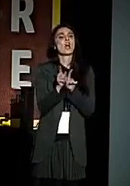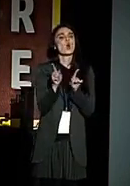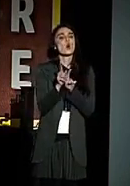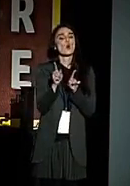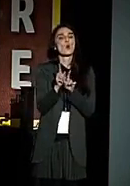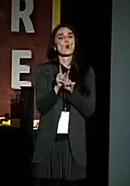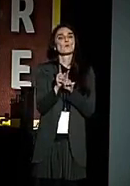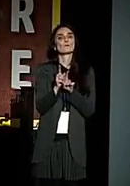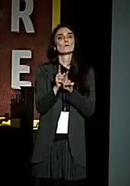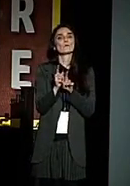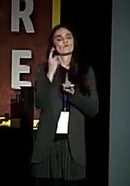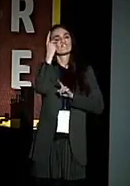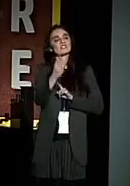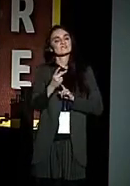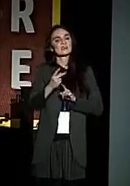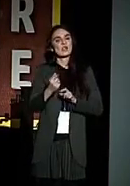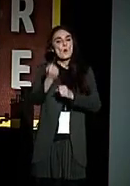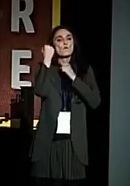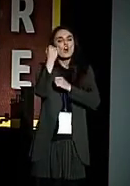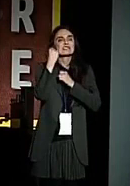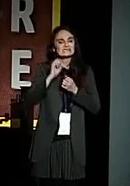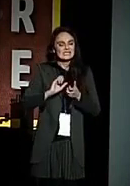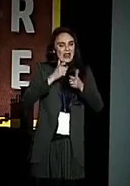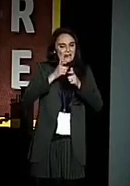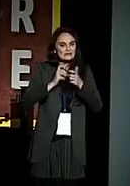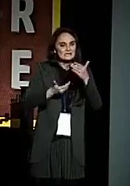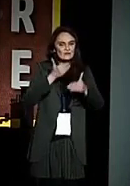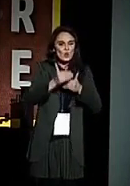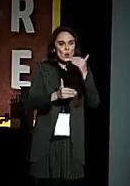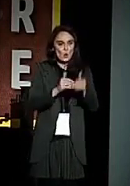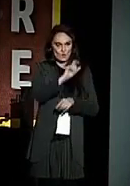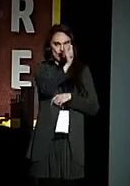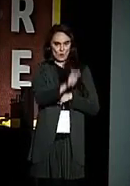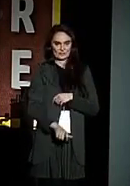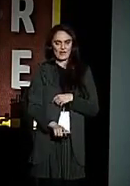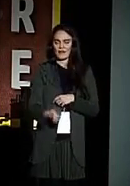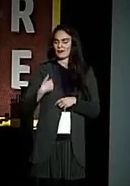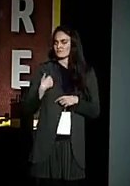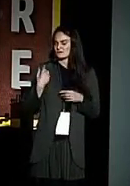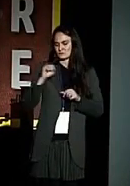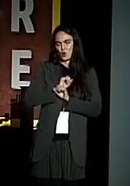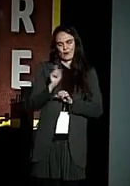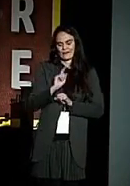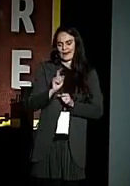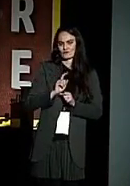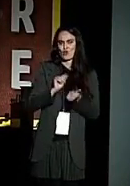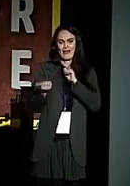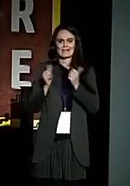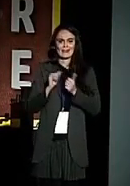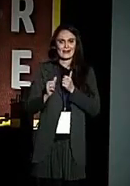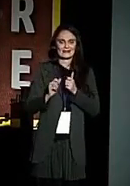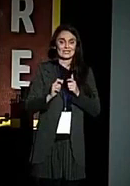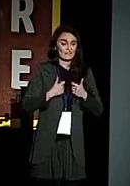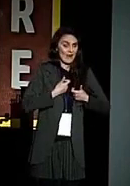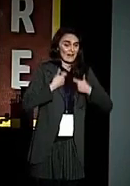potenziale inespresso di sviluppo del nostro paese. Io non credo all'alternativa tra redistribuzione e crescita. Penso